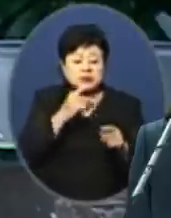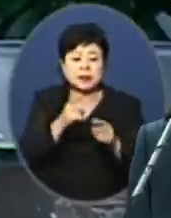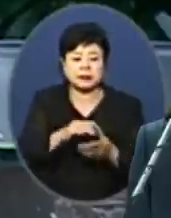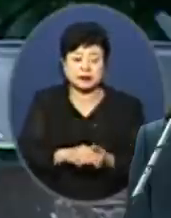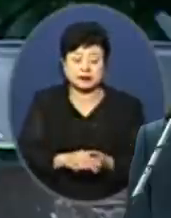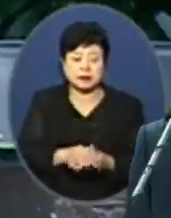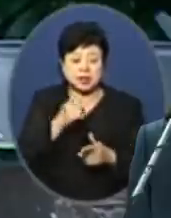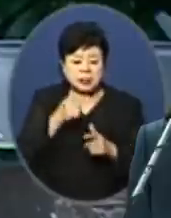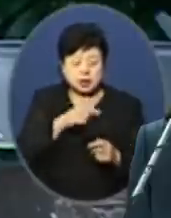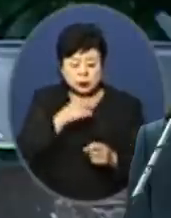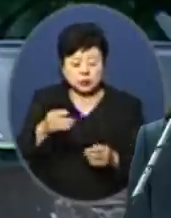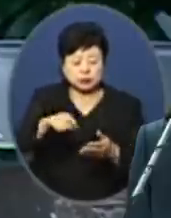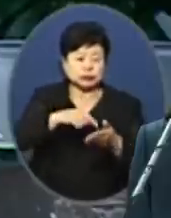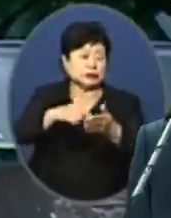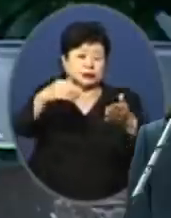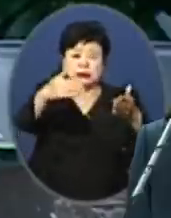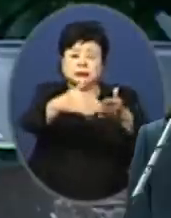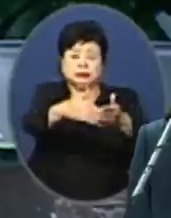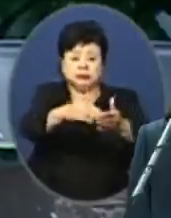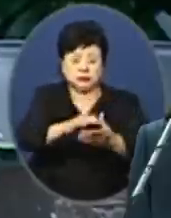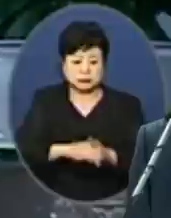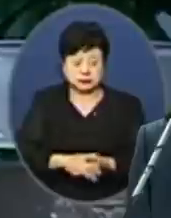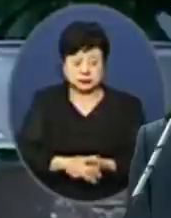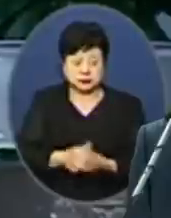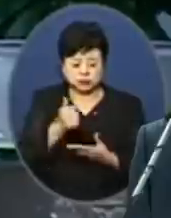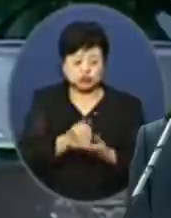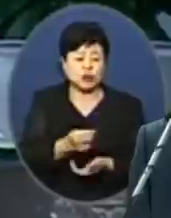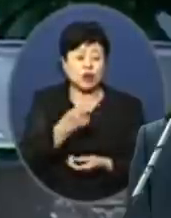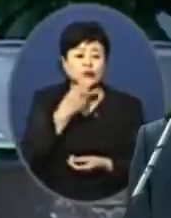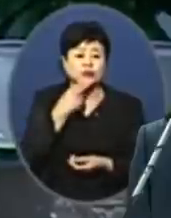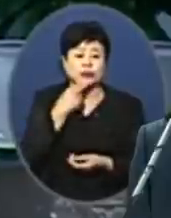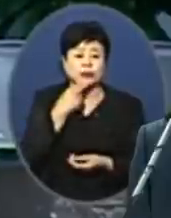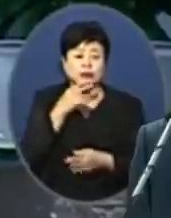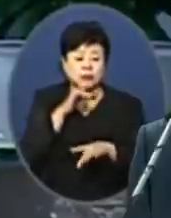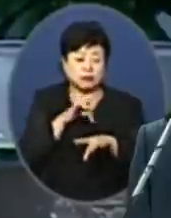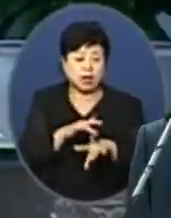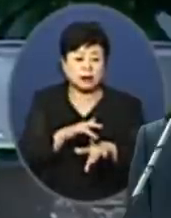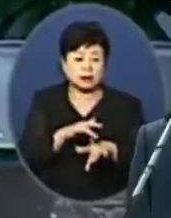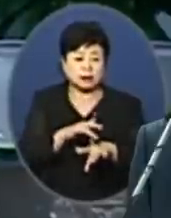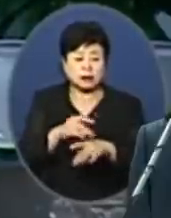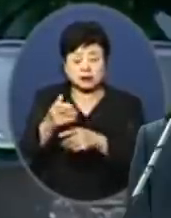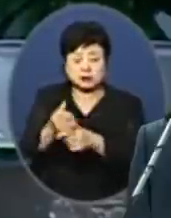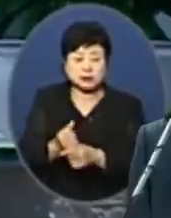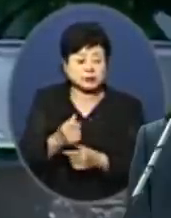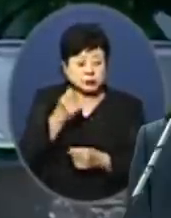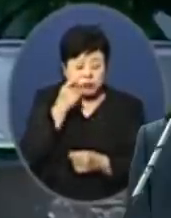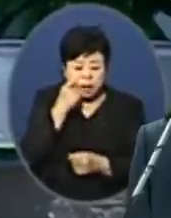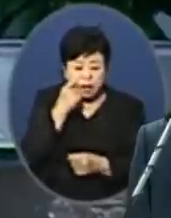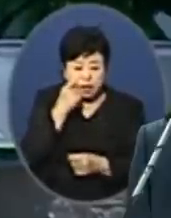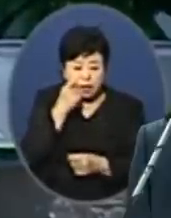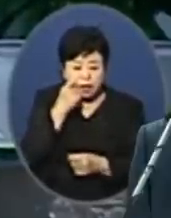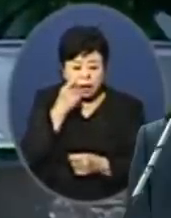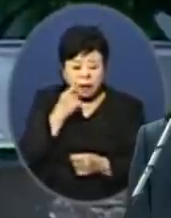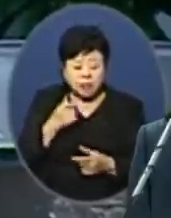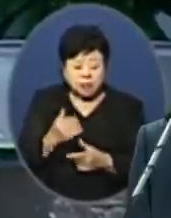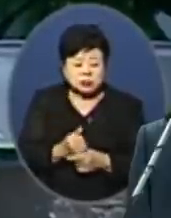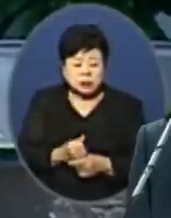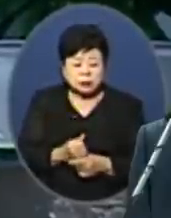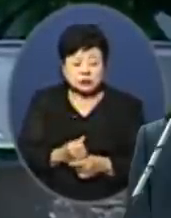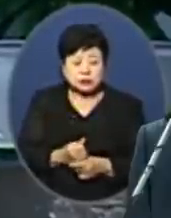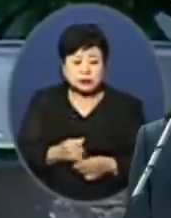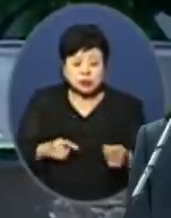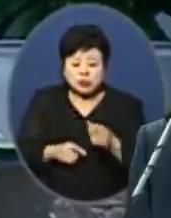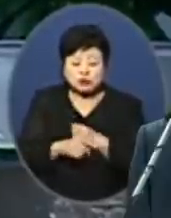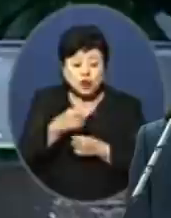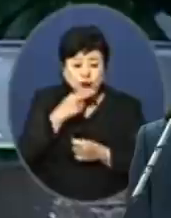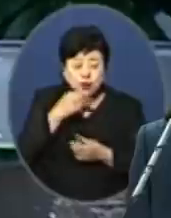말하기를 예수의 보혈로 다 씻어버렸다. 마귀가 아무 말을 해도 너는 잡을 조건이 없다. 그 죄가